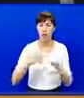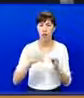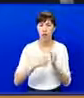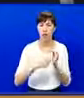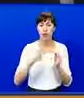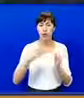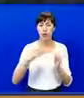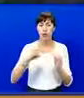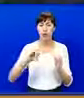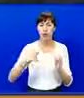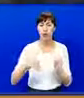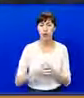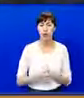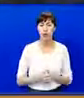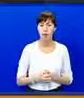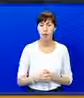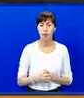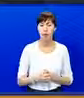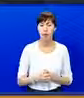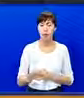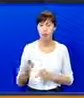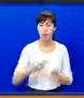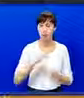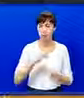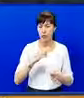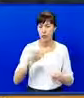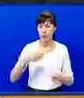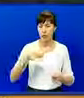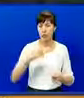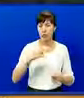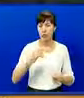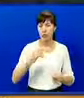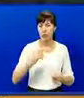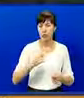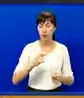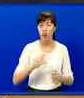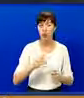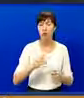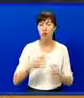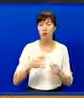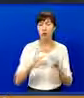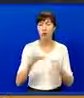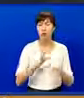жетеді. Басқармамен Арыс қаласы, Сайрам, Ордабасы, Көкбас аудандары аумағындағы орналасқан жер қойнауын